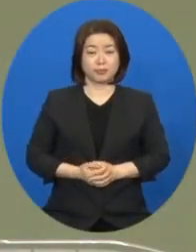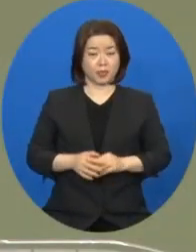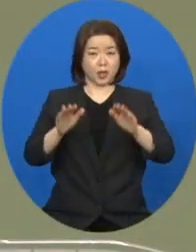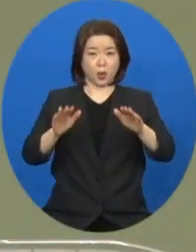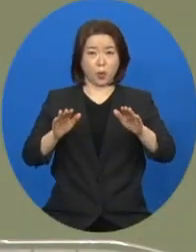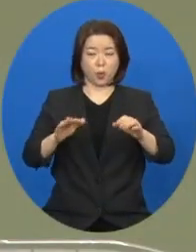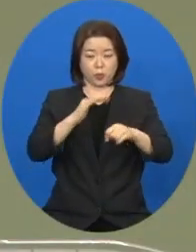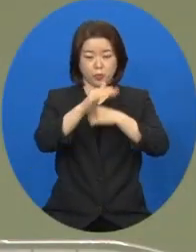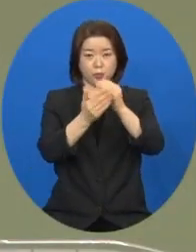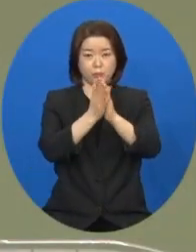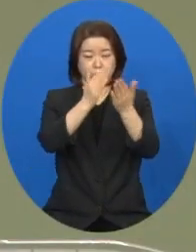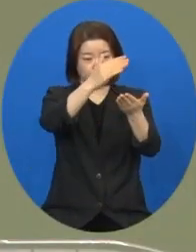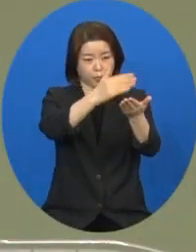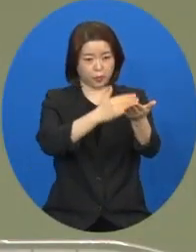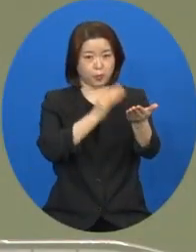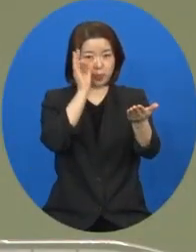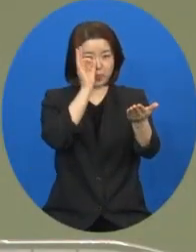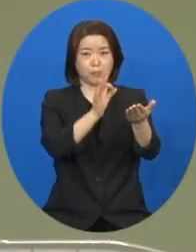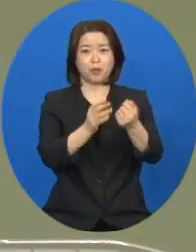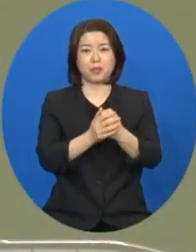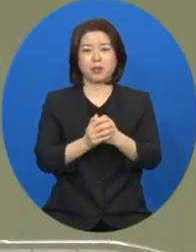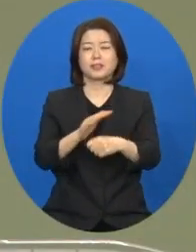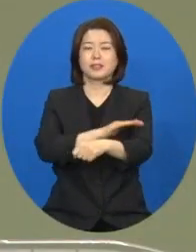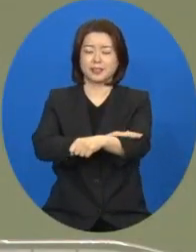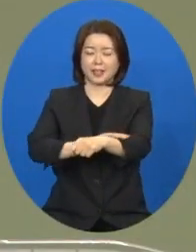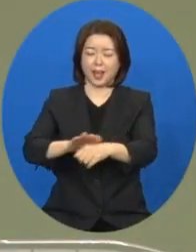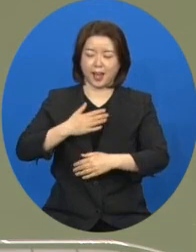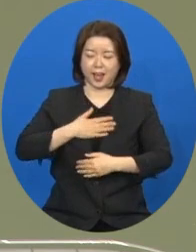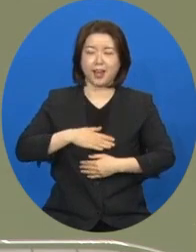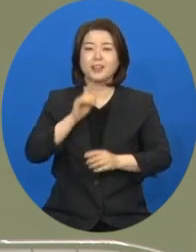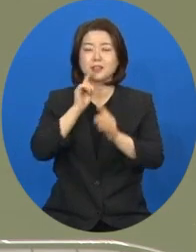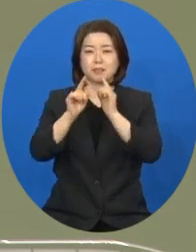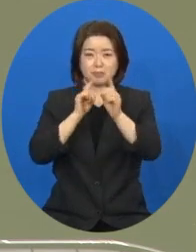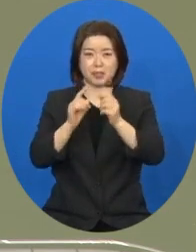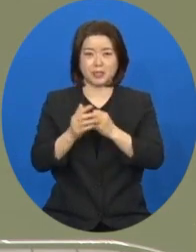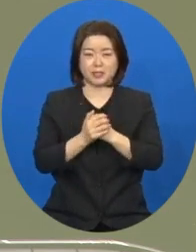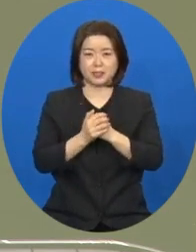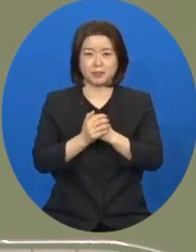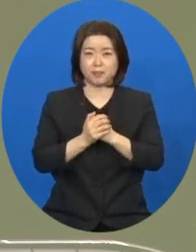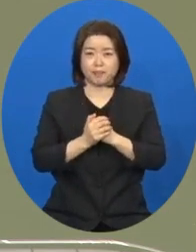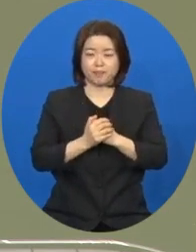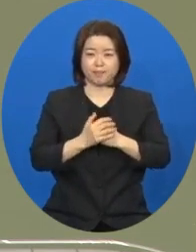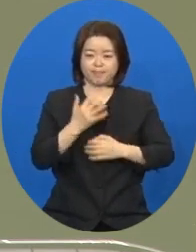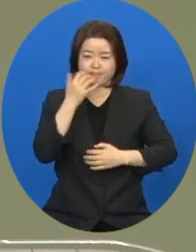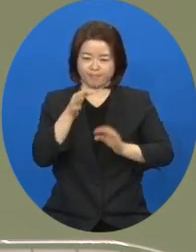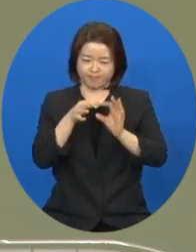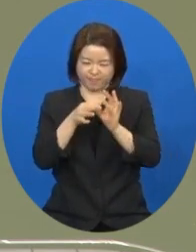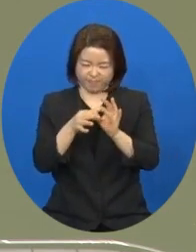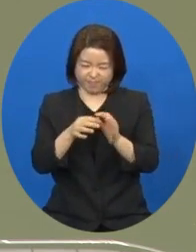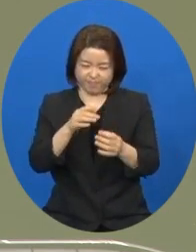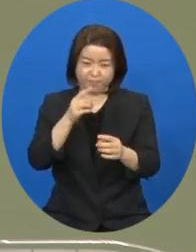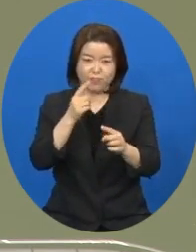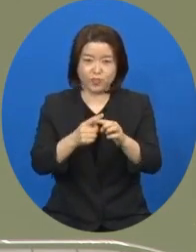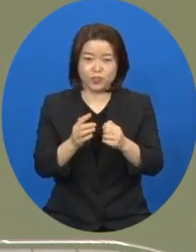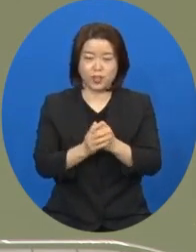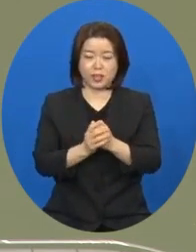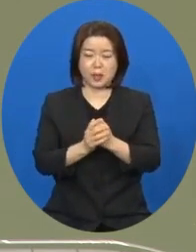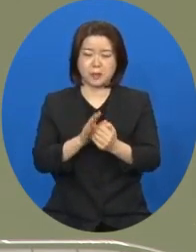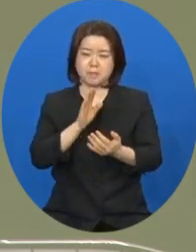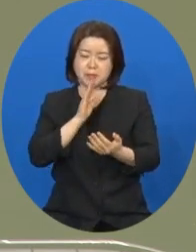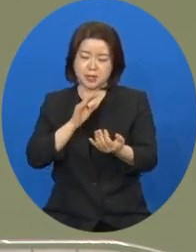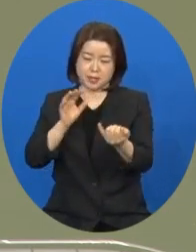오늘 본문 말씀은 너무 잘 아는 말씀입니다. 가늠한 여인, 현장에서 붙잡힌